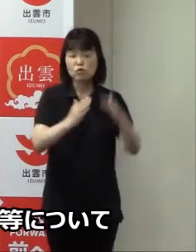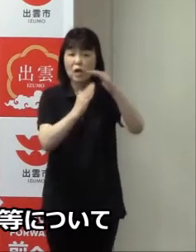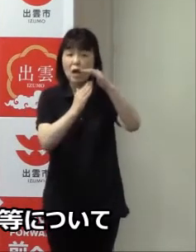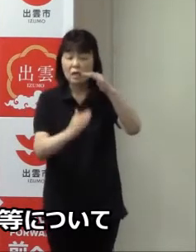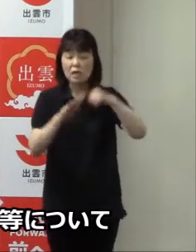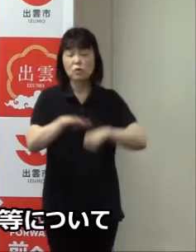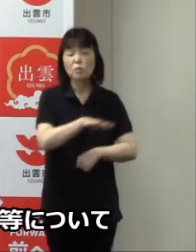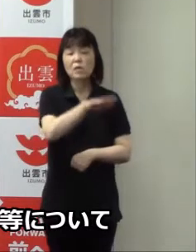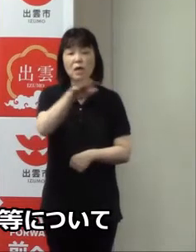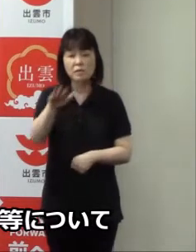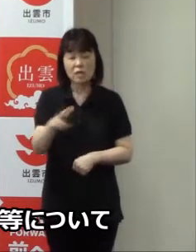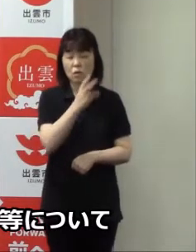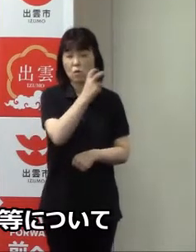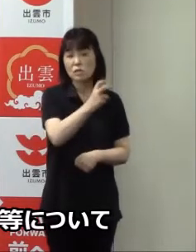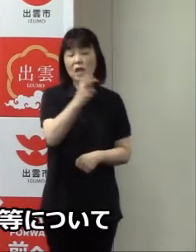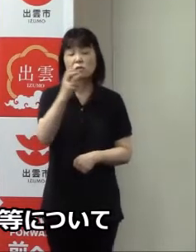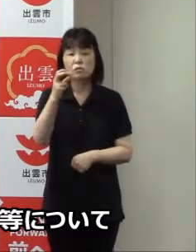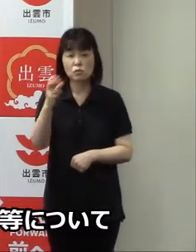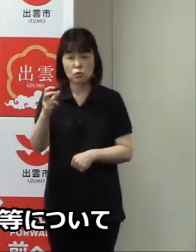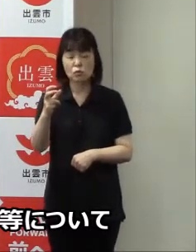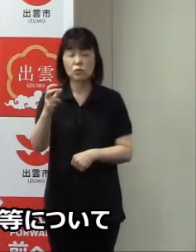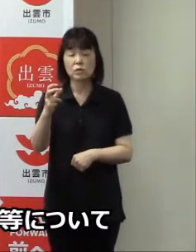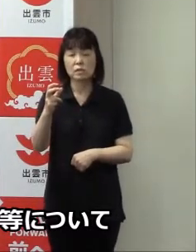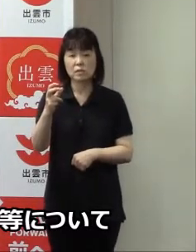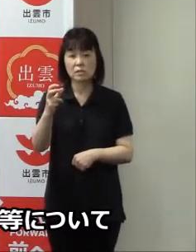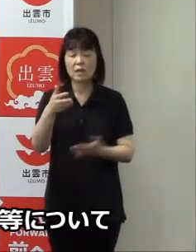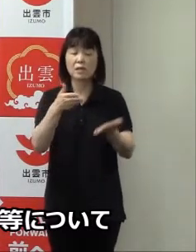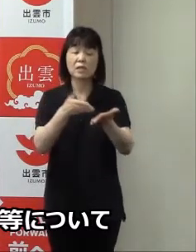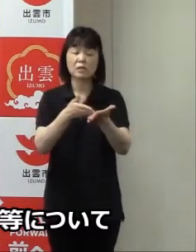への接種についてでありますが、